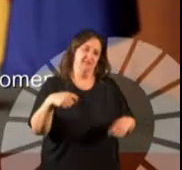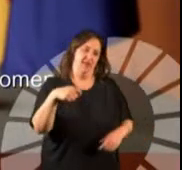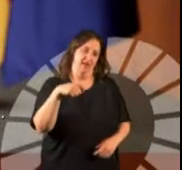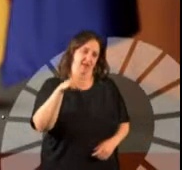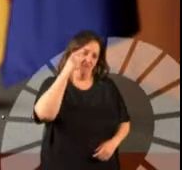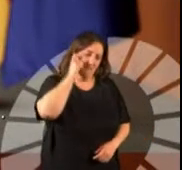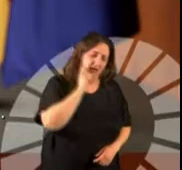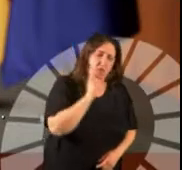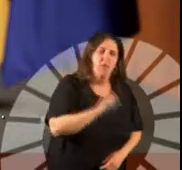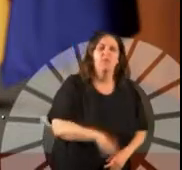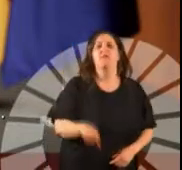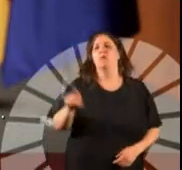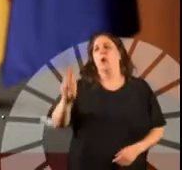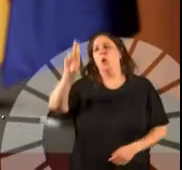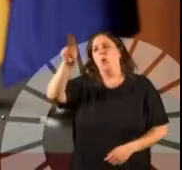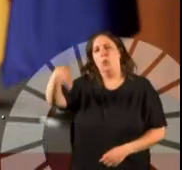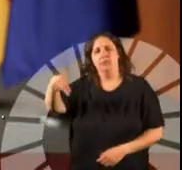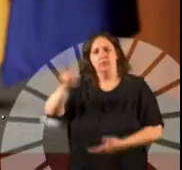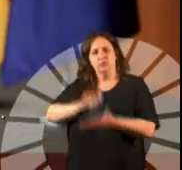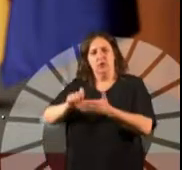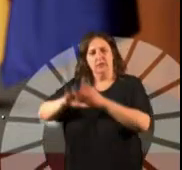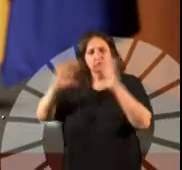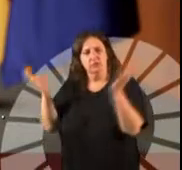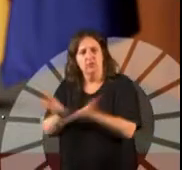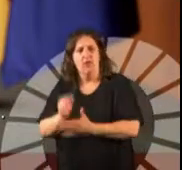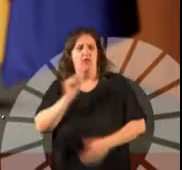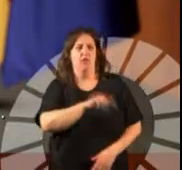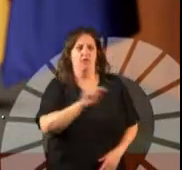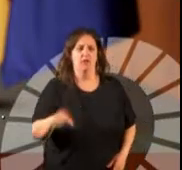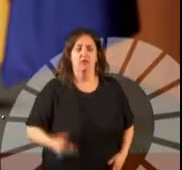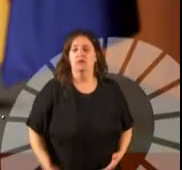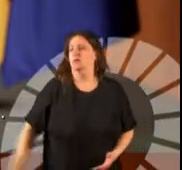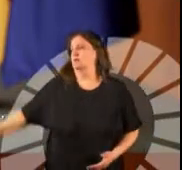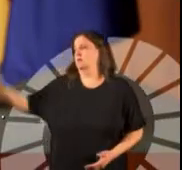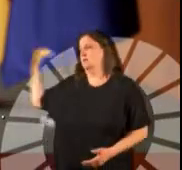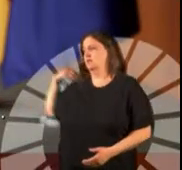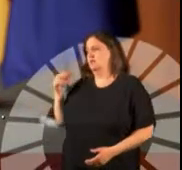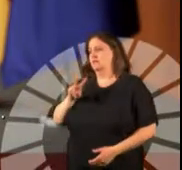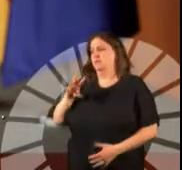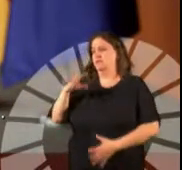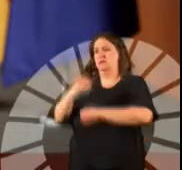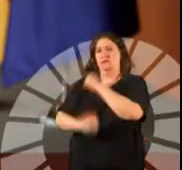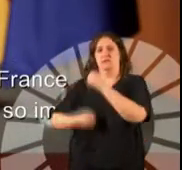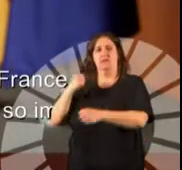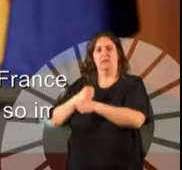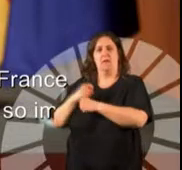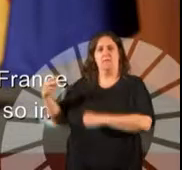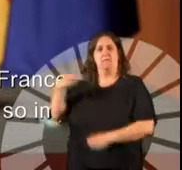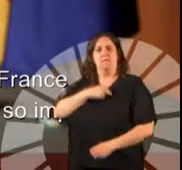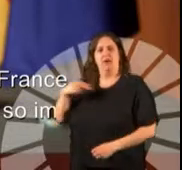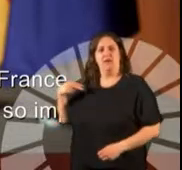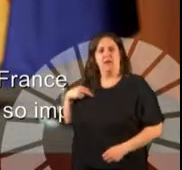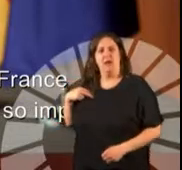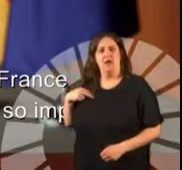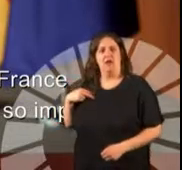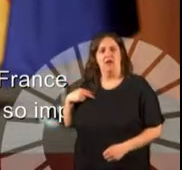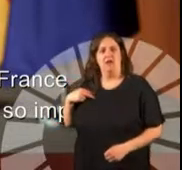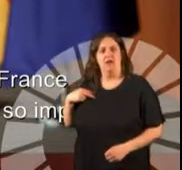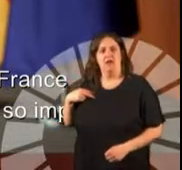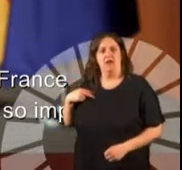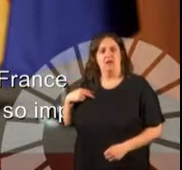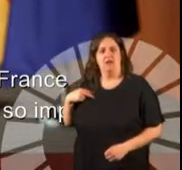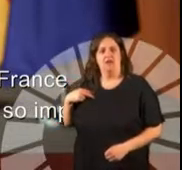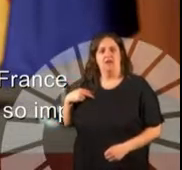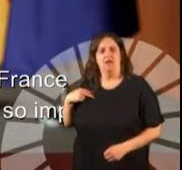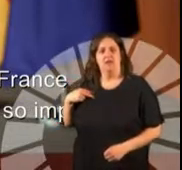verabschiedeten Erklärung sollte Gleichberechtigung eigentlich selbstverständlich sein, ist es aber nicht. Daher sind Initiativen wie